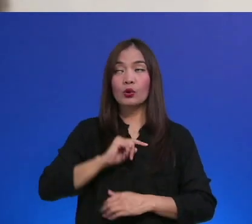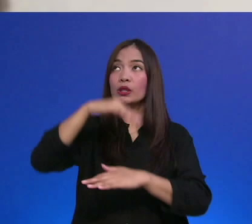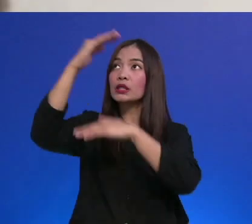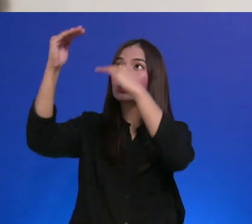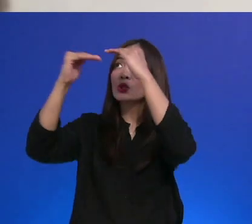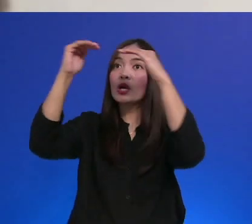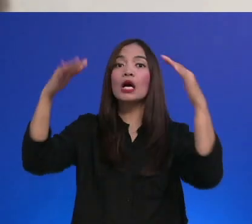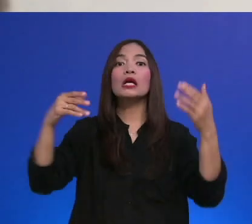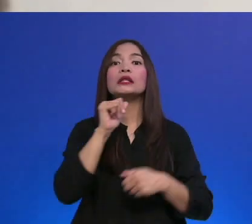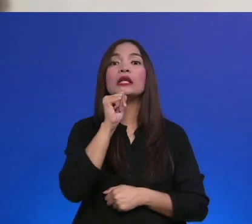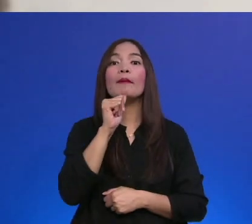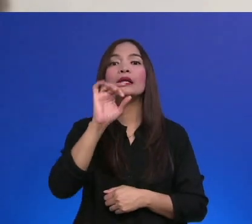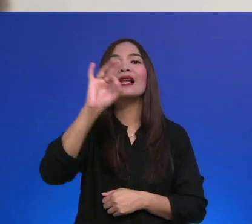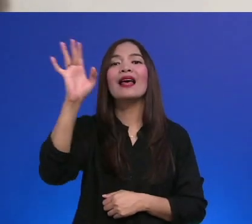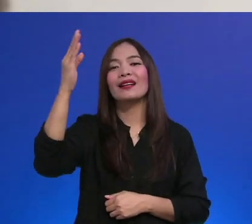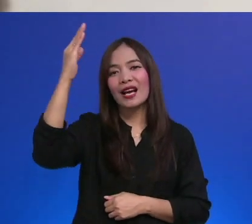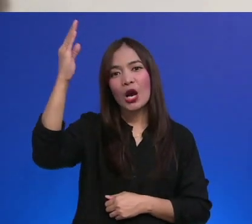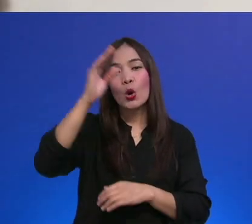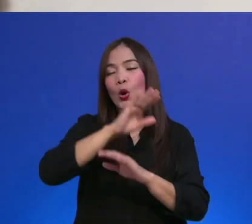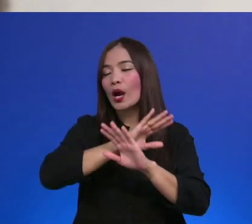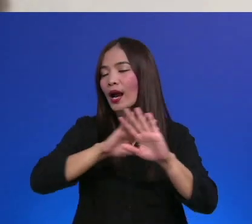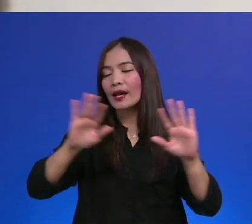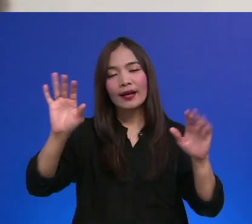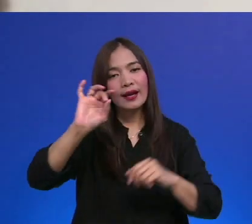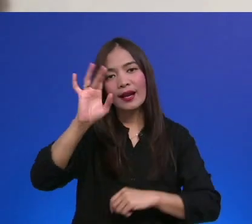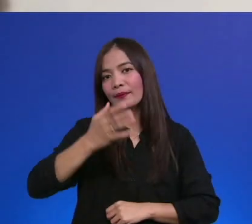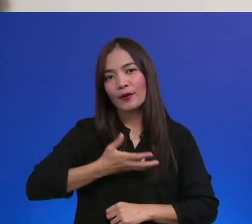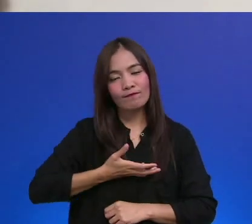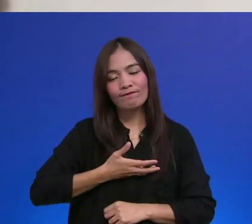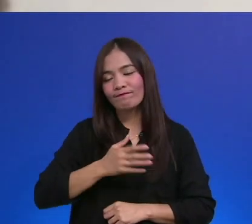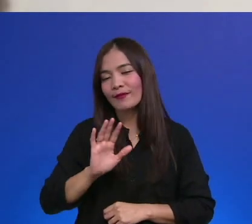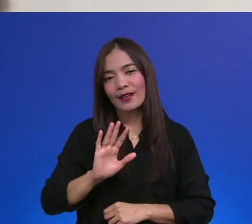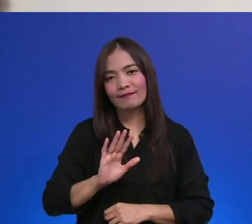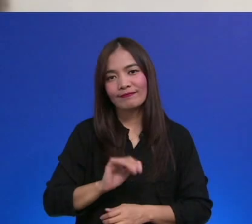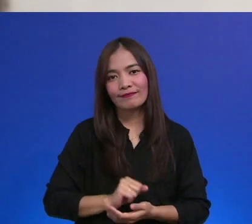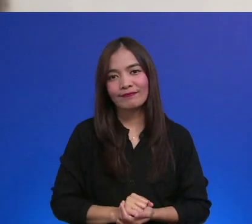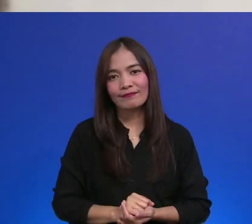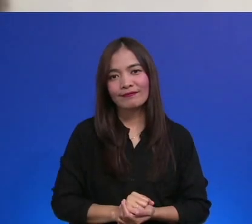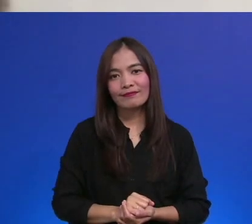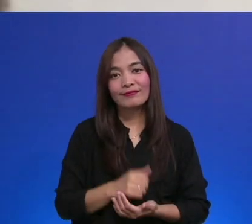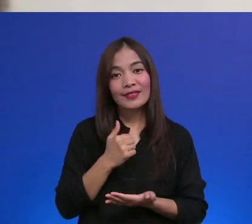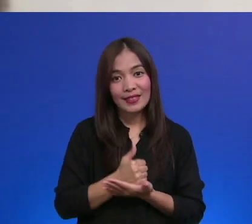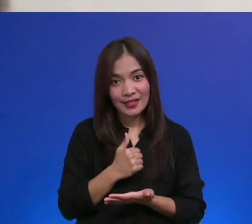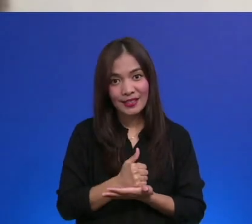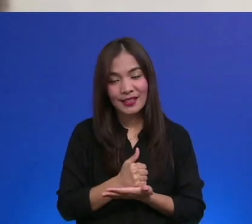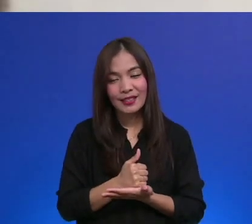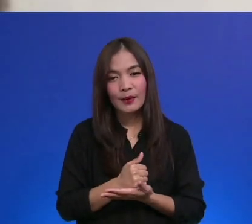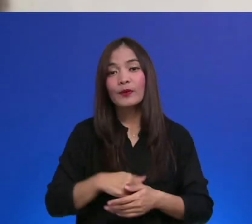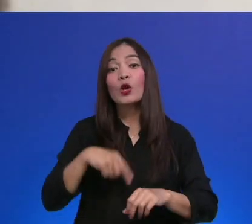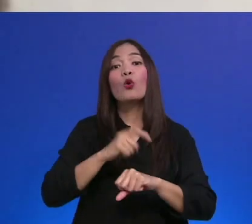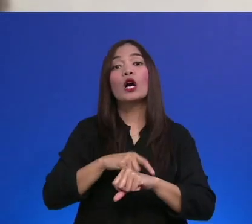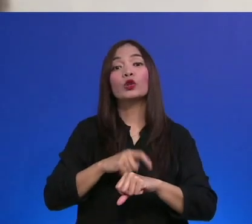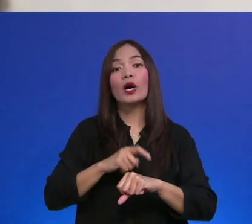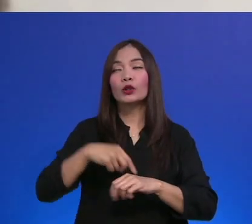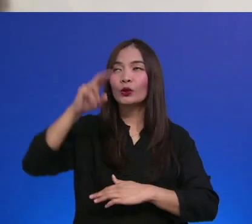selain Engkau selain Engkau tidak ada yang kuingini di bumi jadi ternyata saat-saat